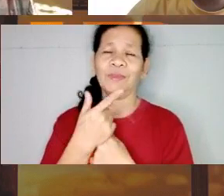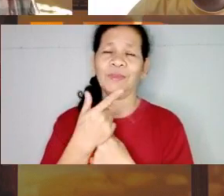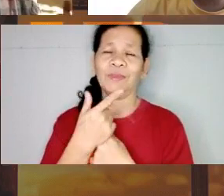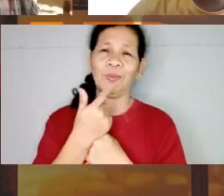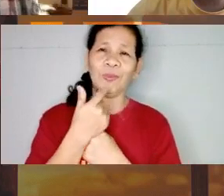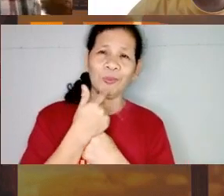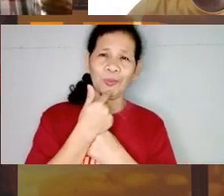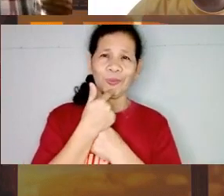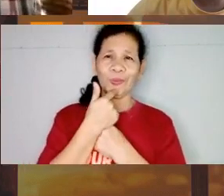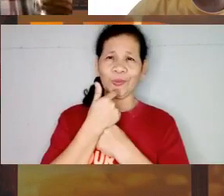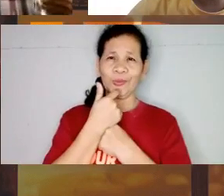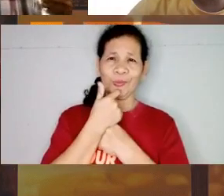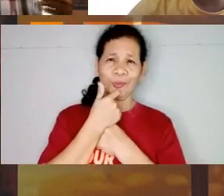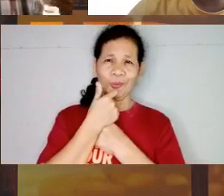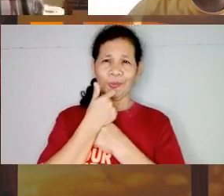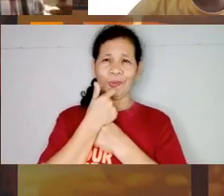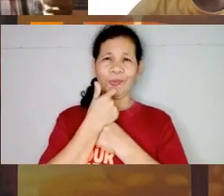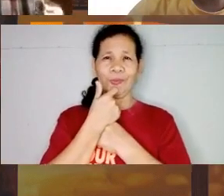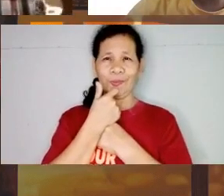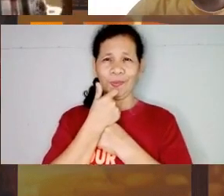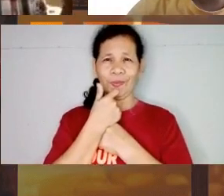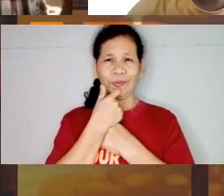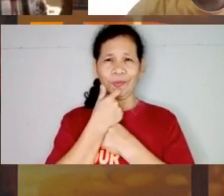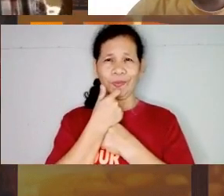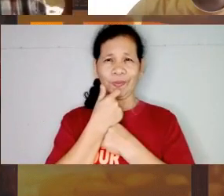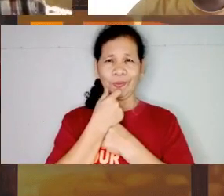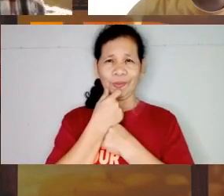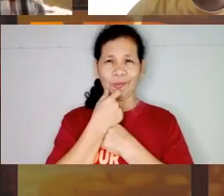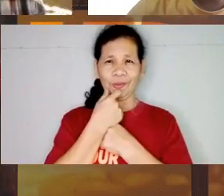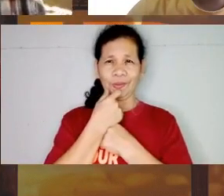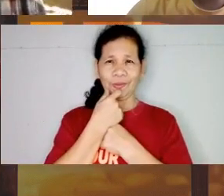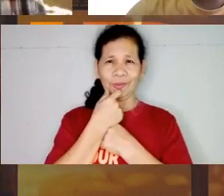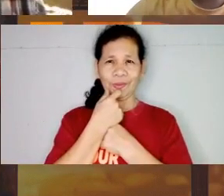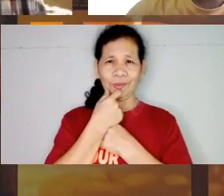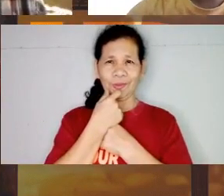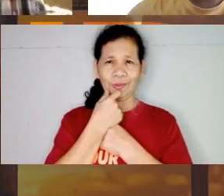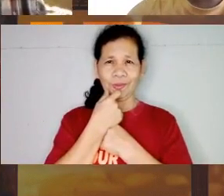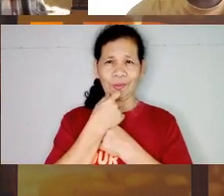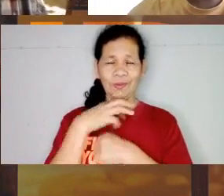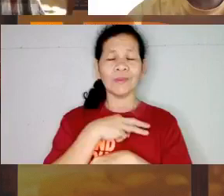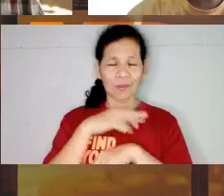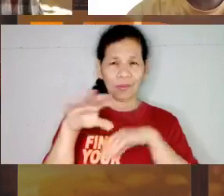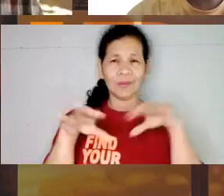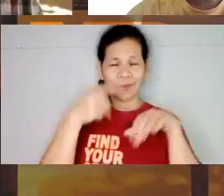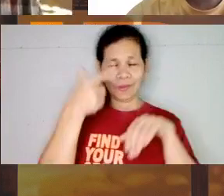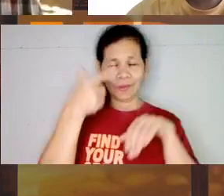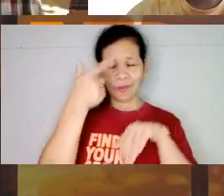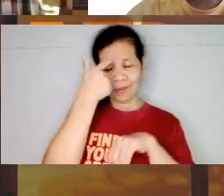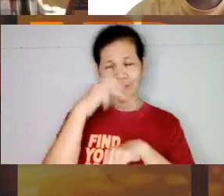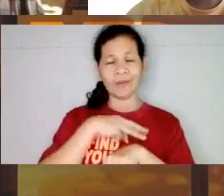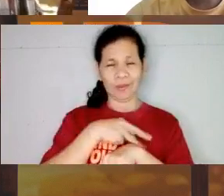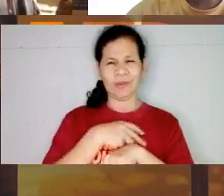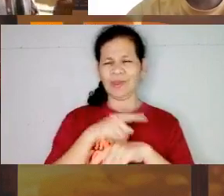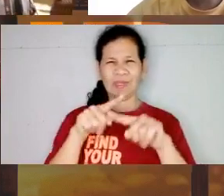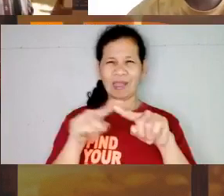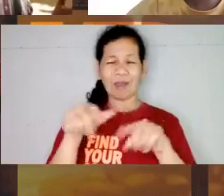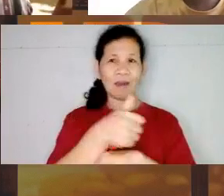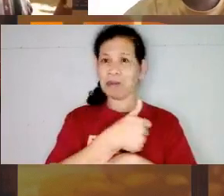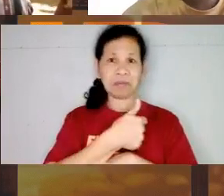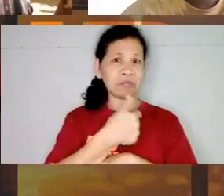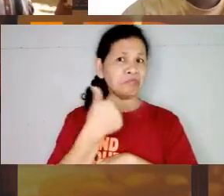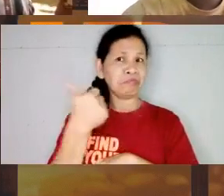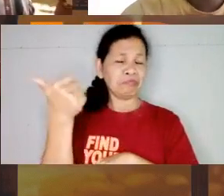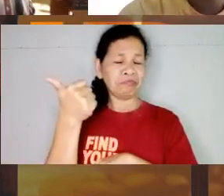dahil meron tayong ibang motibo, hindi maganda yun, hindi yun approved of